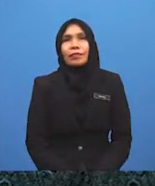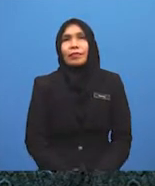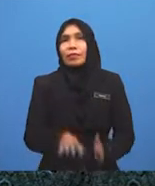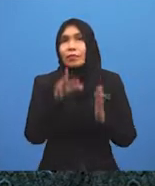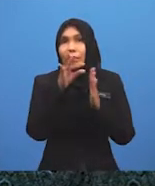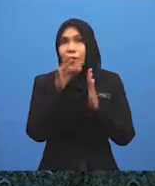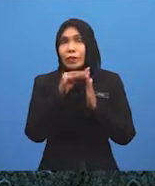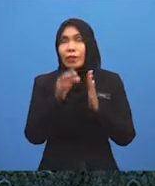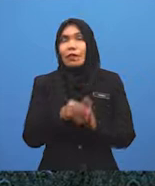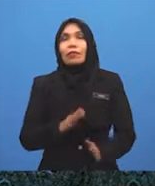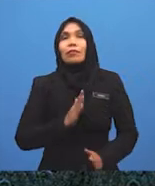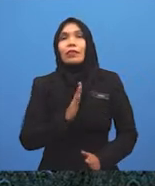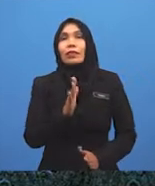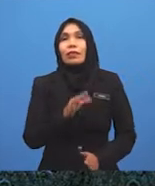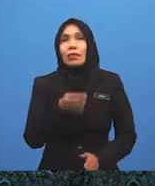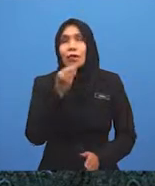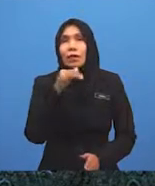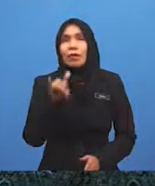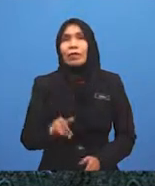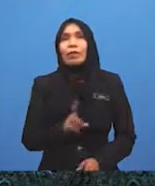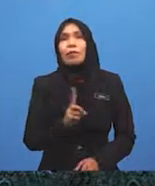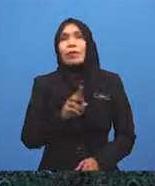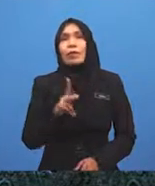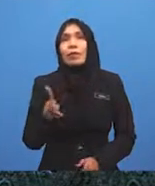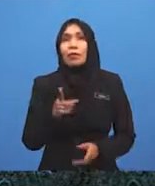pilih adab makan yang manakah betul.